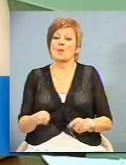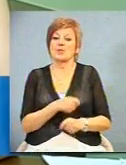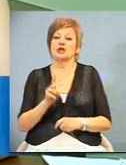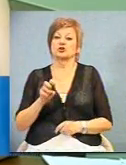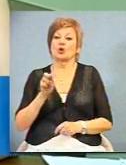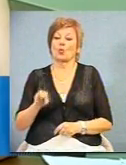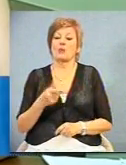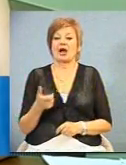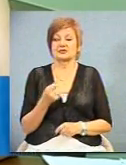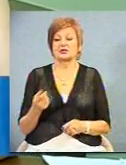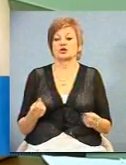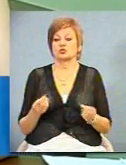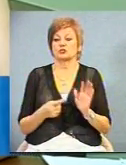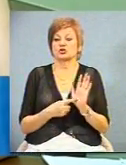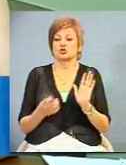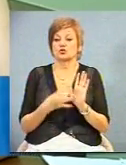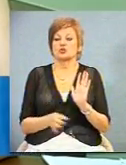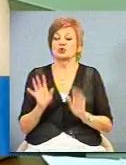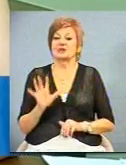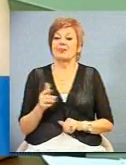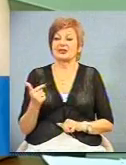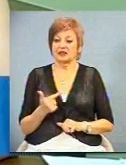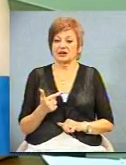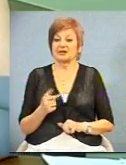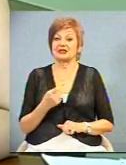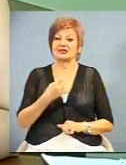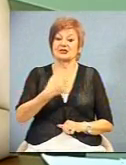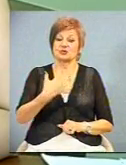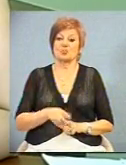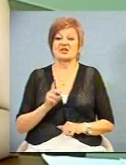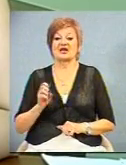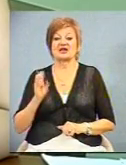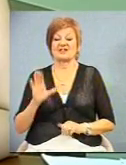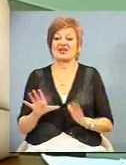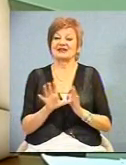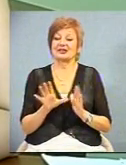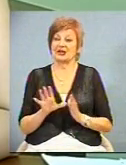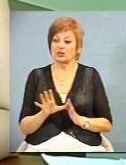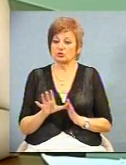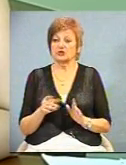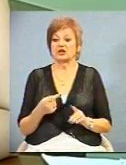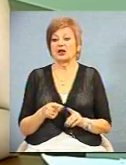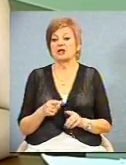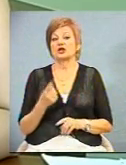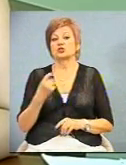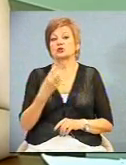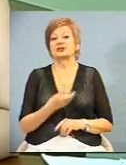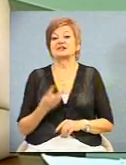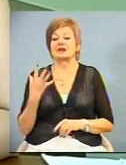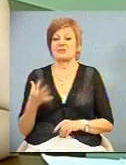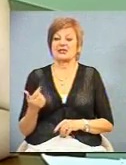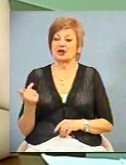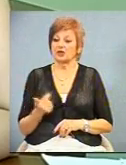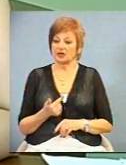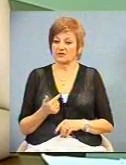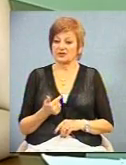кубічних газу – це сума 695 гривень, і за 150 кВт електроенергії – це в розмірі 135